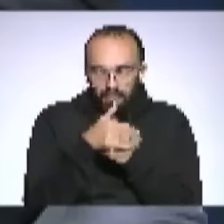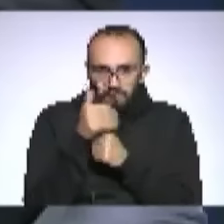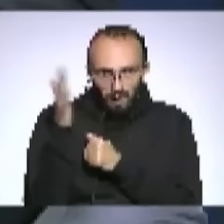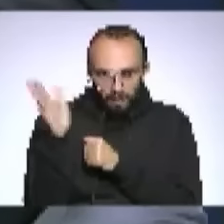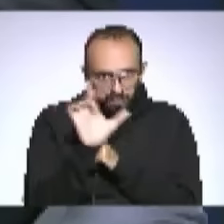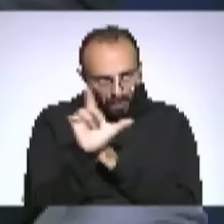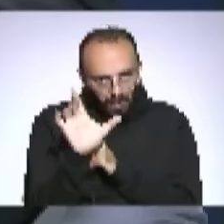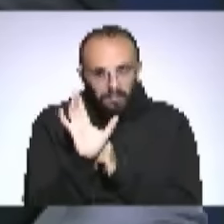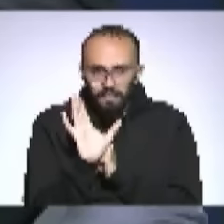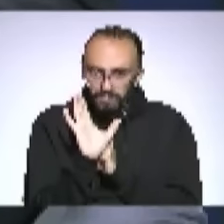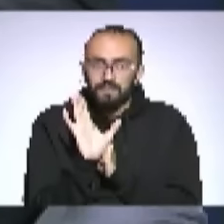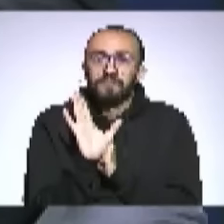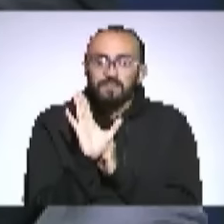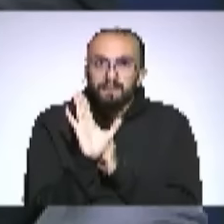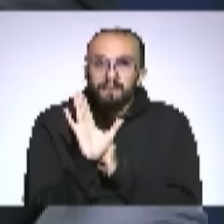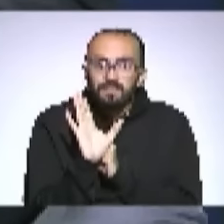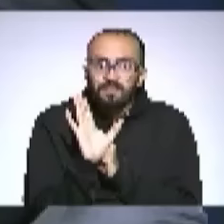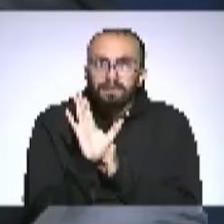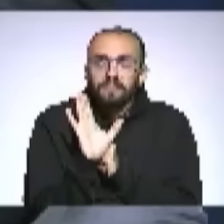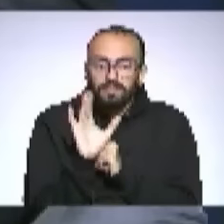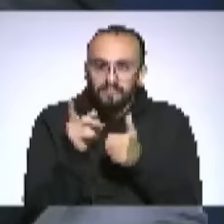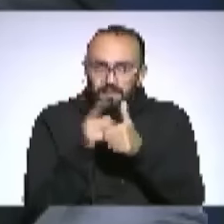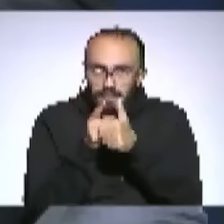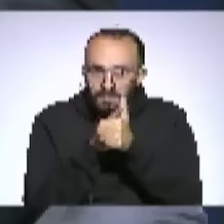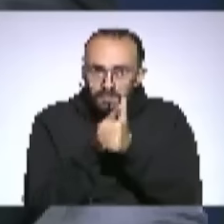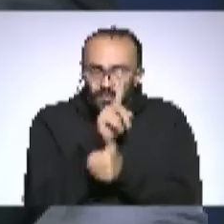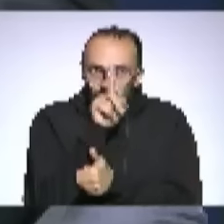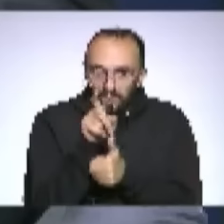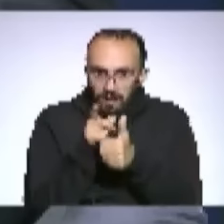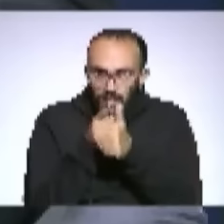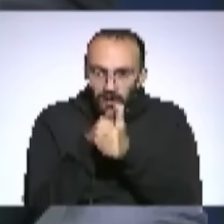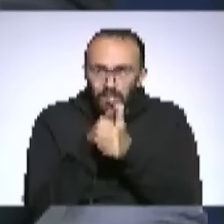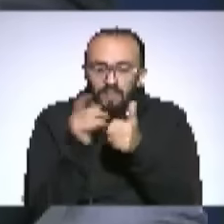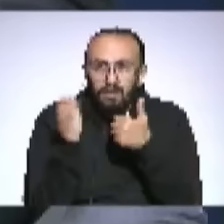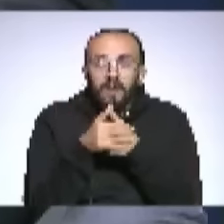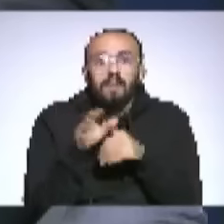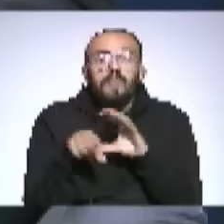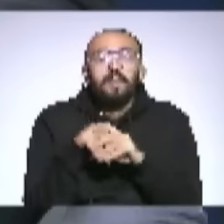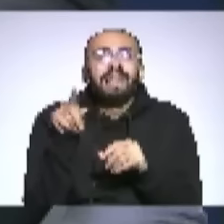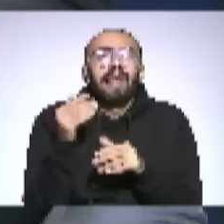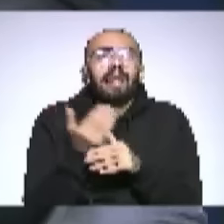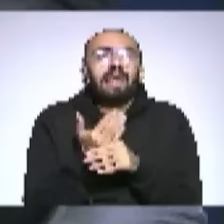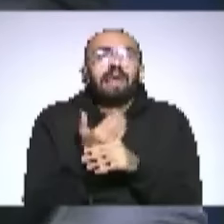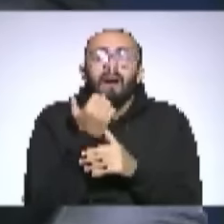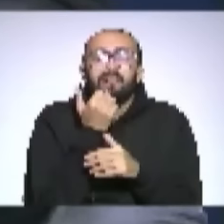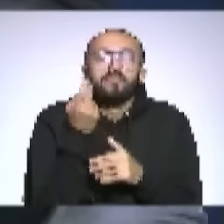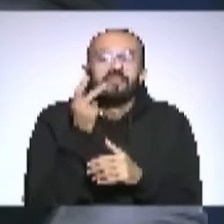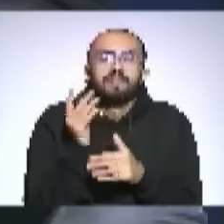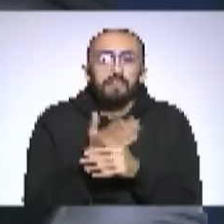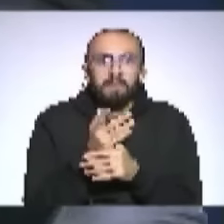كان يعني هو نمره واحد بيقول بيغلط ليه ما جايز انت مقصره في حقه انت